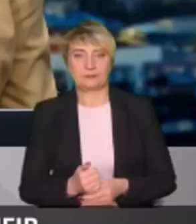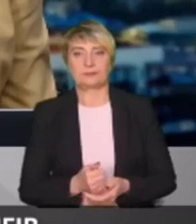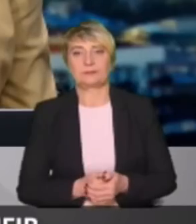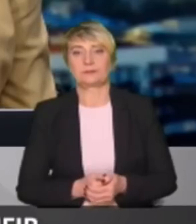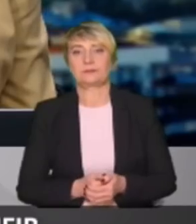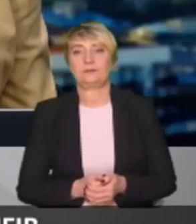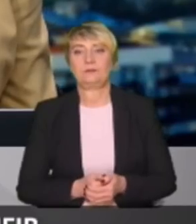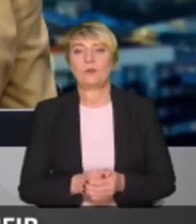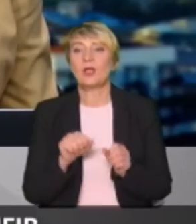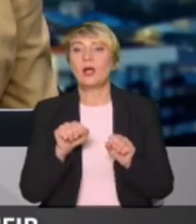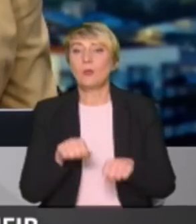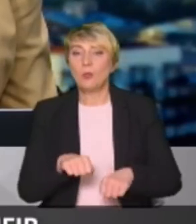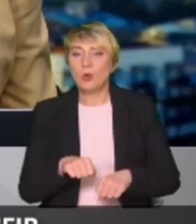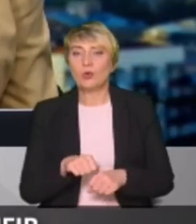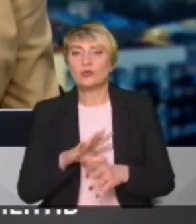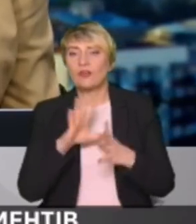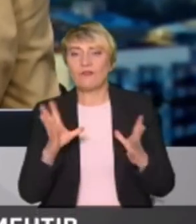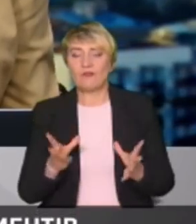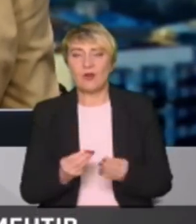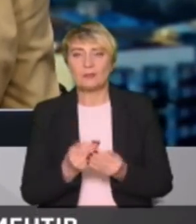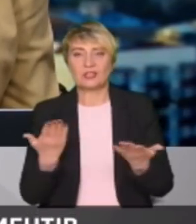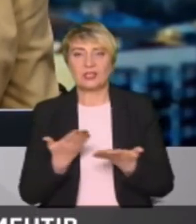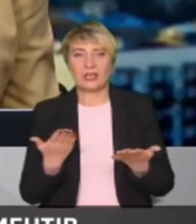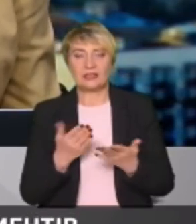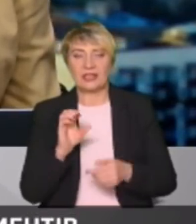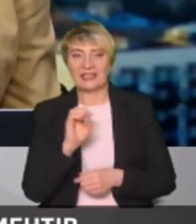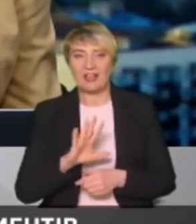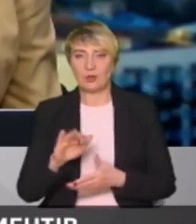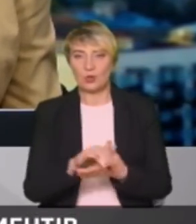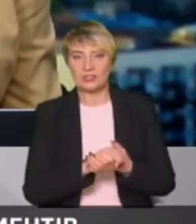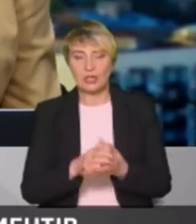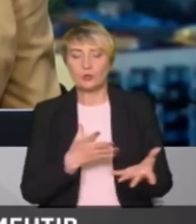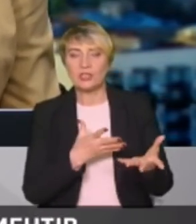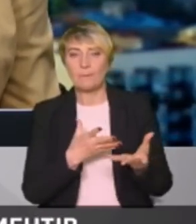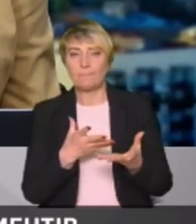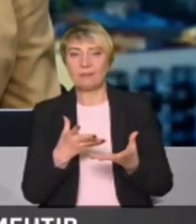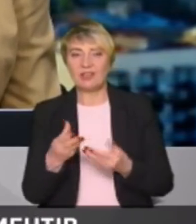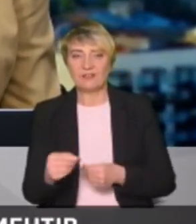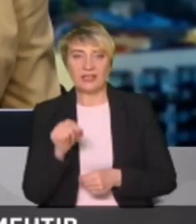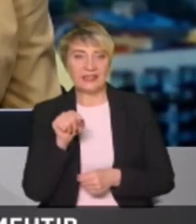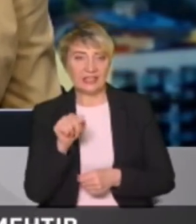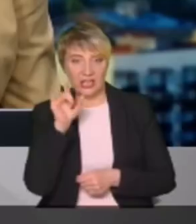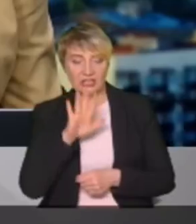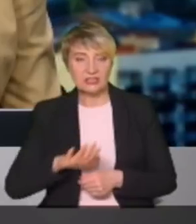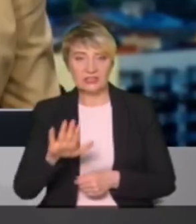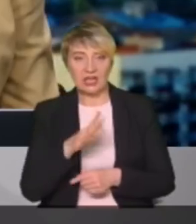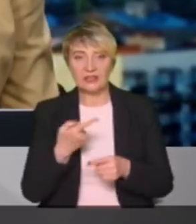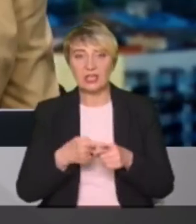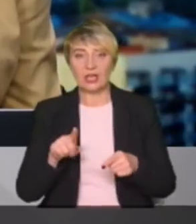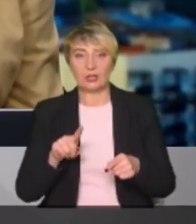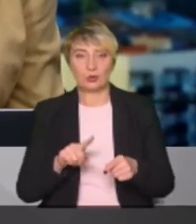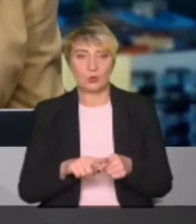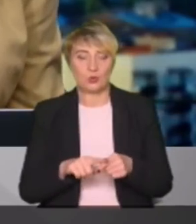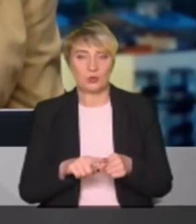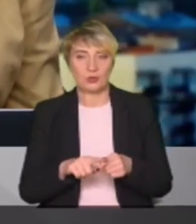А могут как-то, вот вообще может эта структура Евросоюза повлиять на те страны, которые вот, ну как